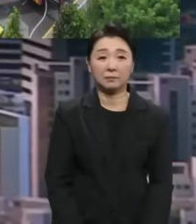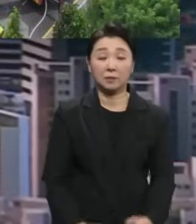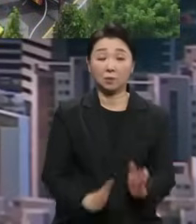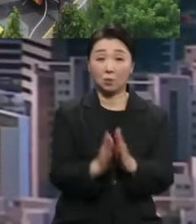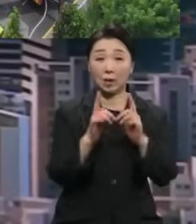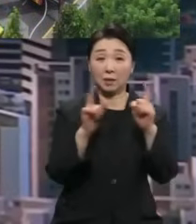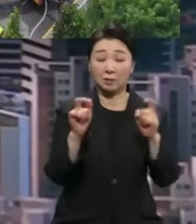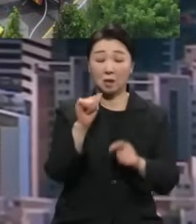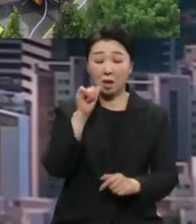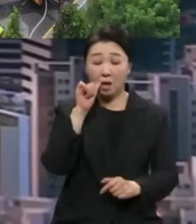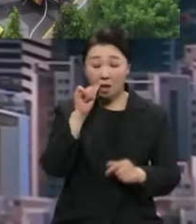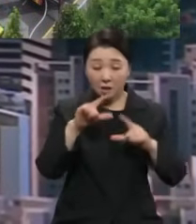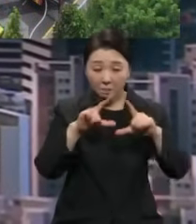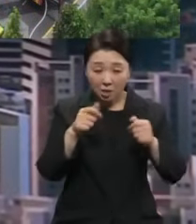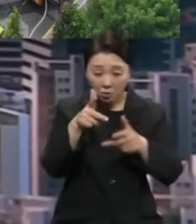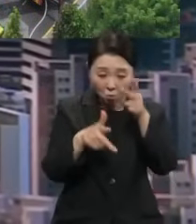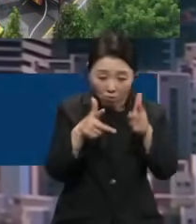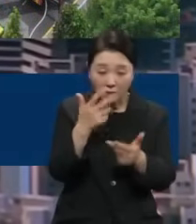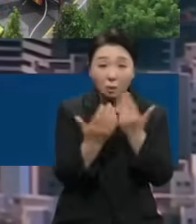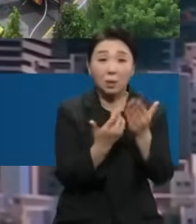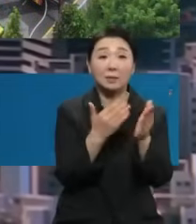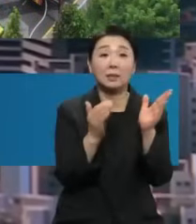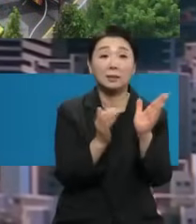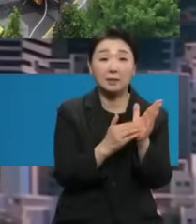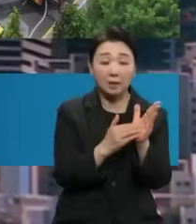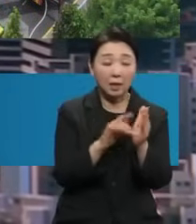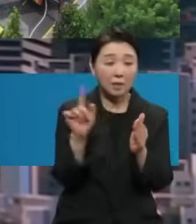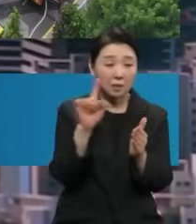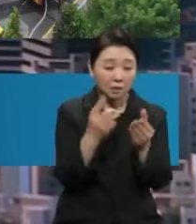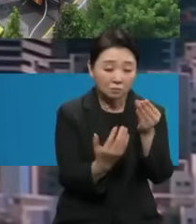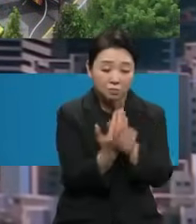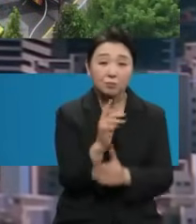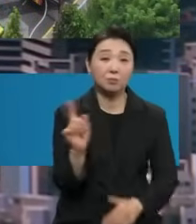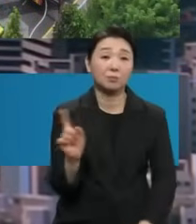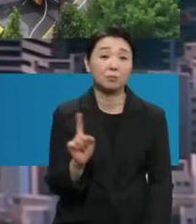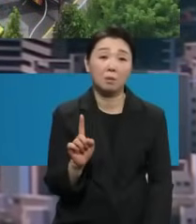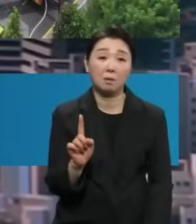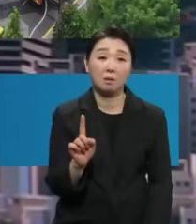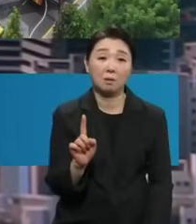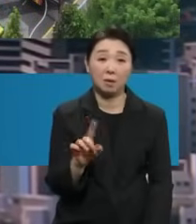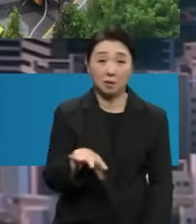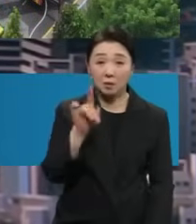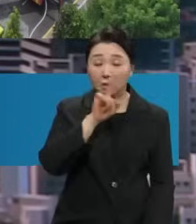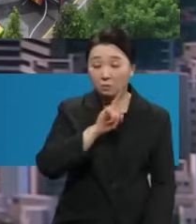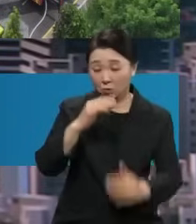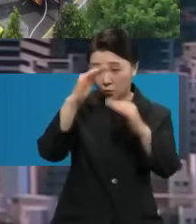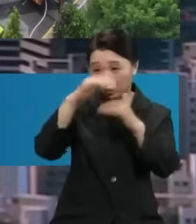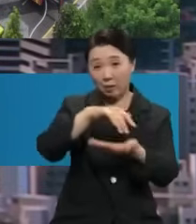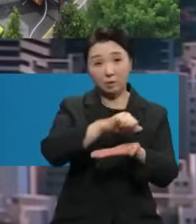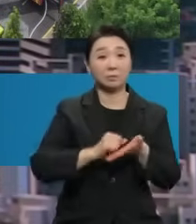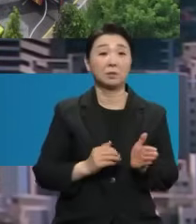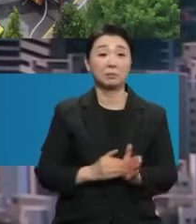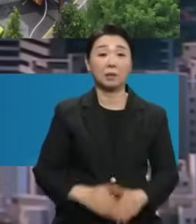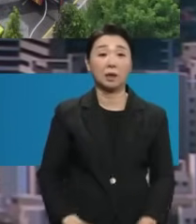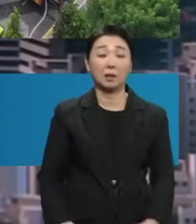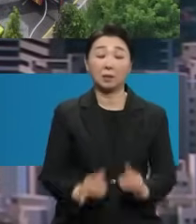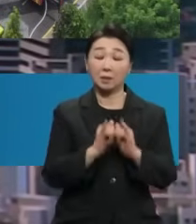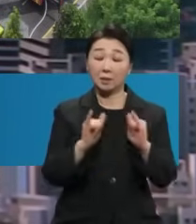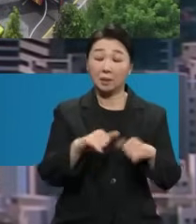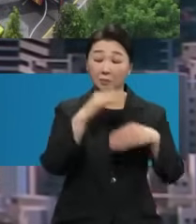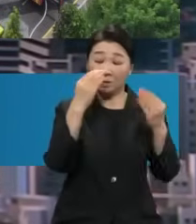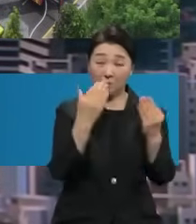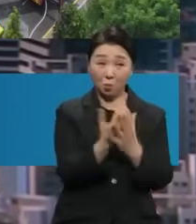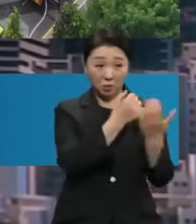화성 배터리 공장 화재 당시에 무슨 일이 벌어졌는지 저희가 최초 신고 내용을 입수했습니다. 사람들이